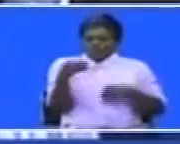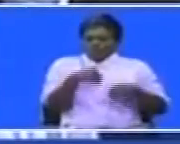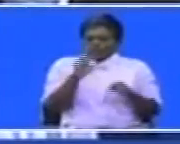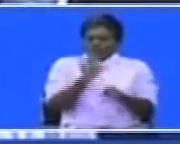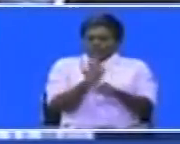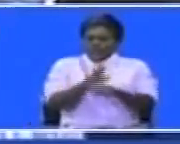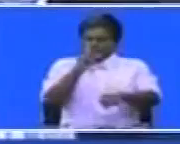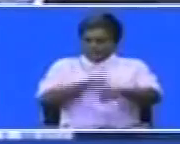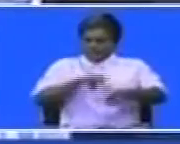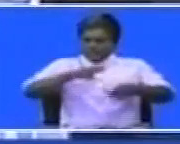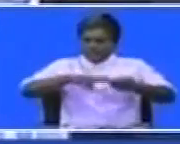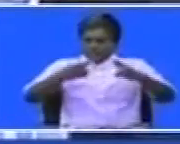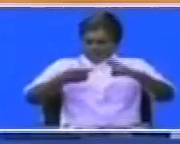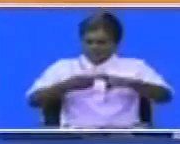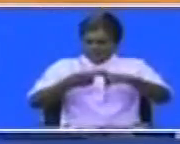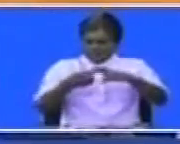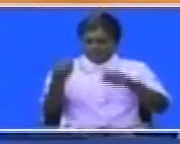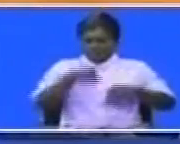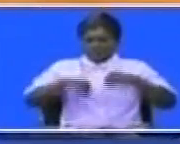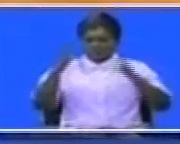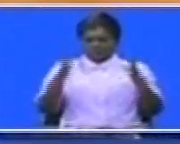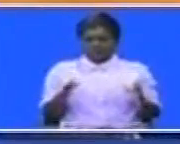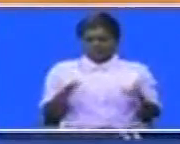hasa zinazohusiana na jinamizi la ufisadi.